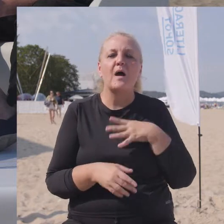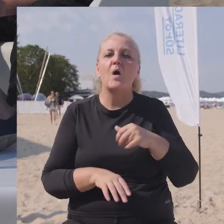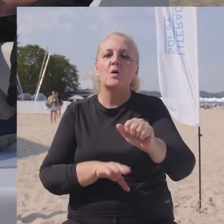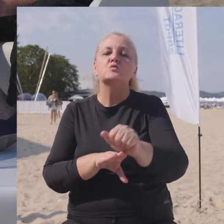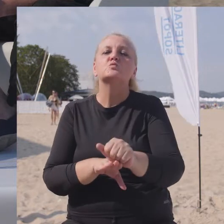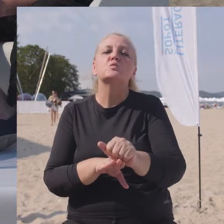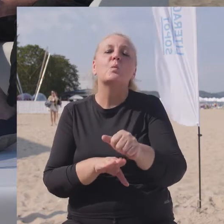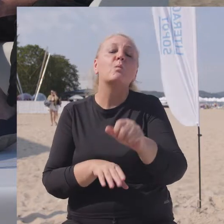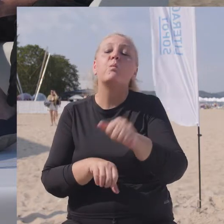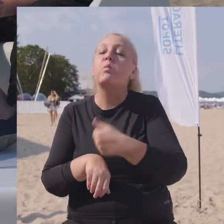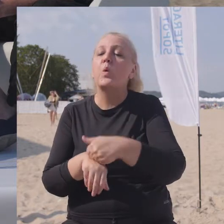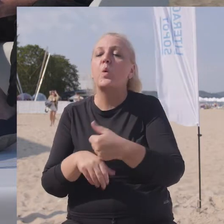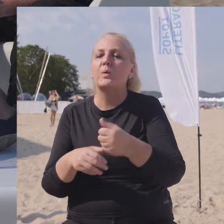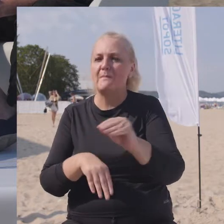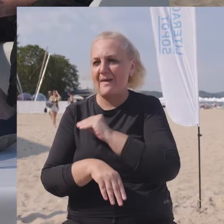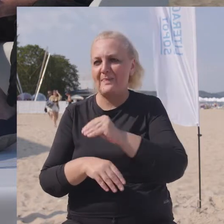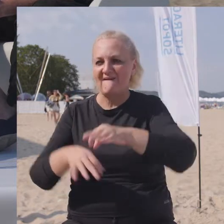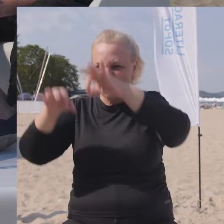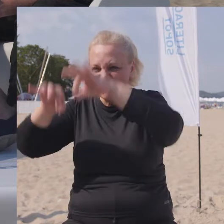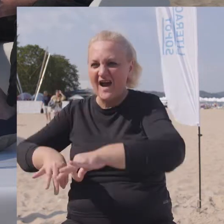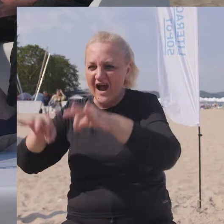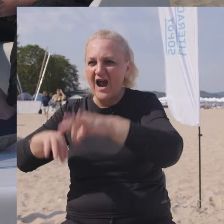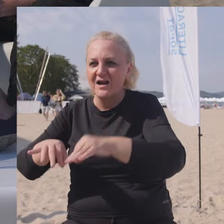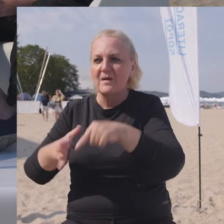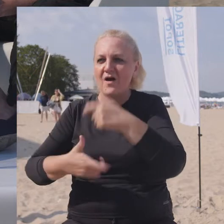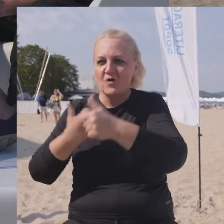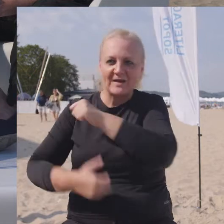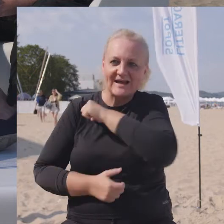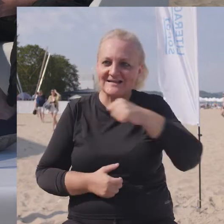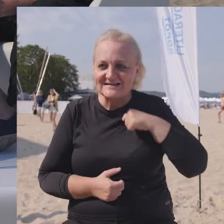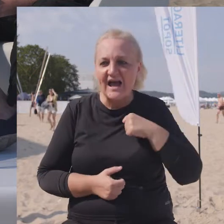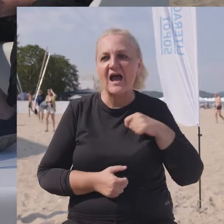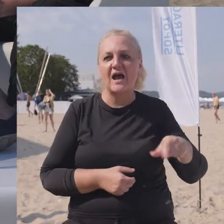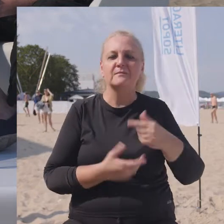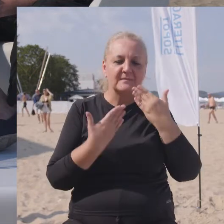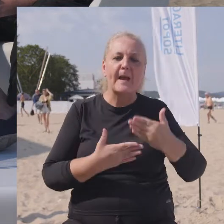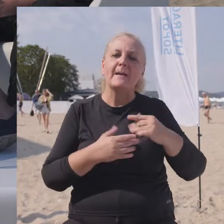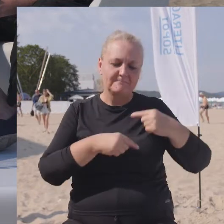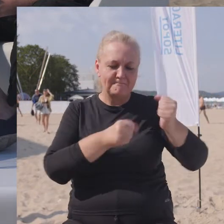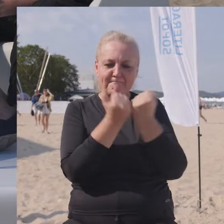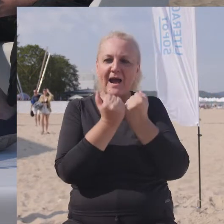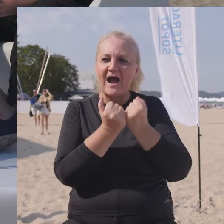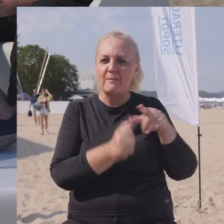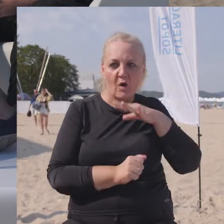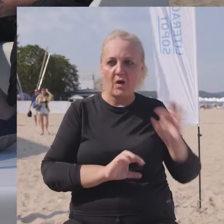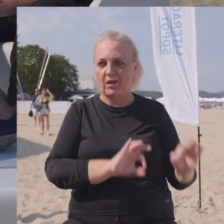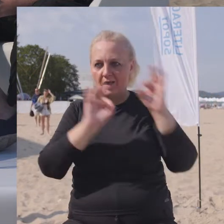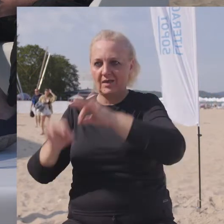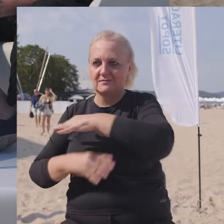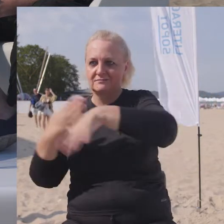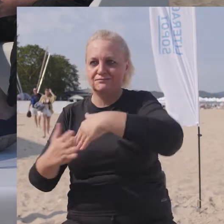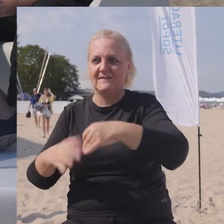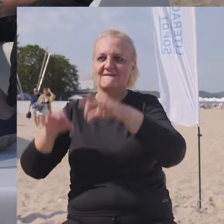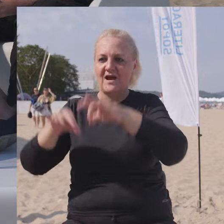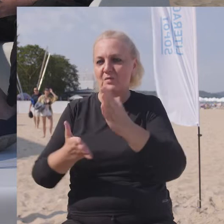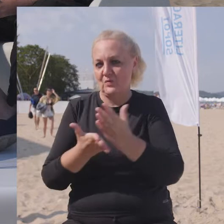z pedetu czarną bibułą. I chciałam też pokazać taki moment, w którym